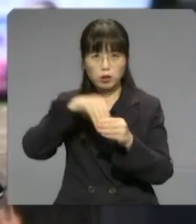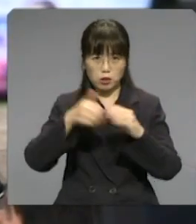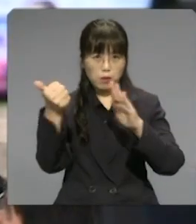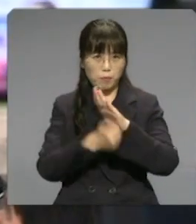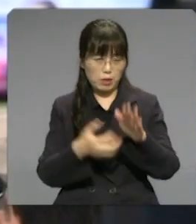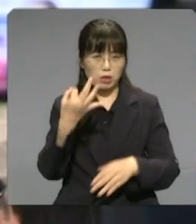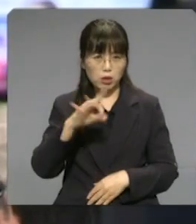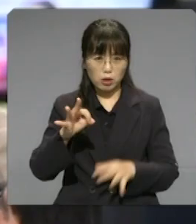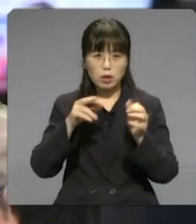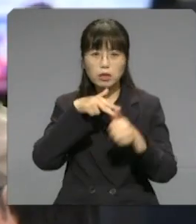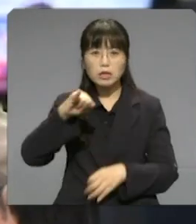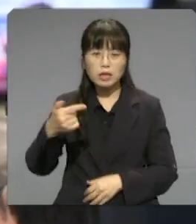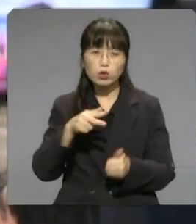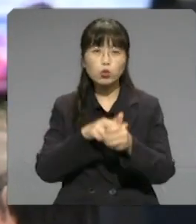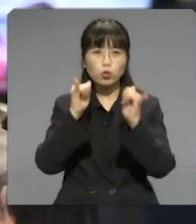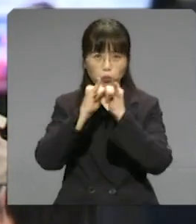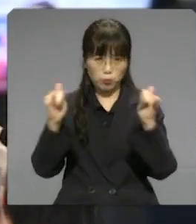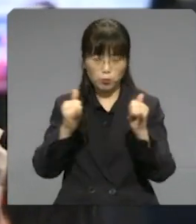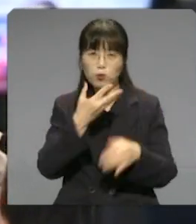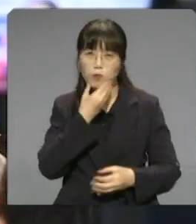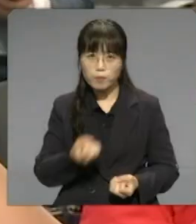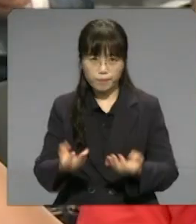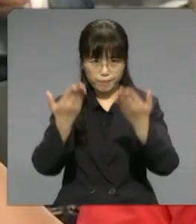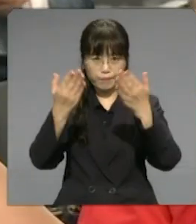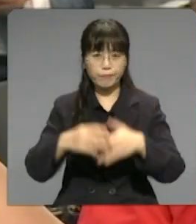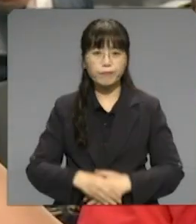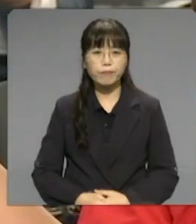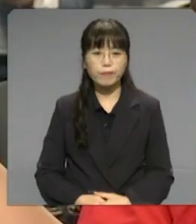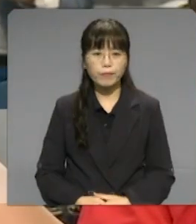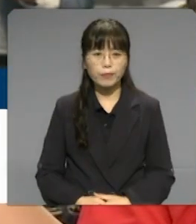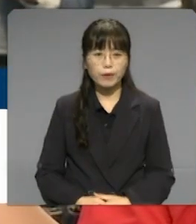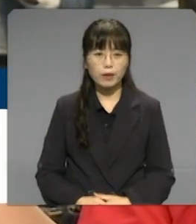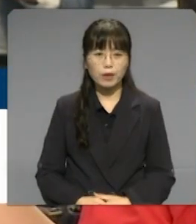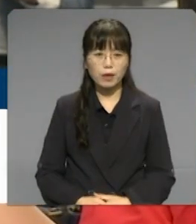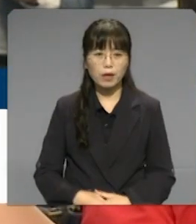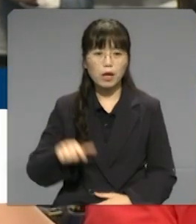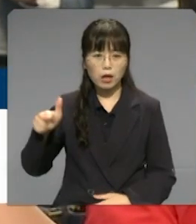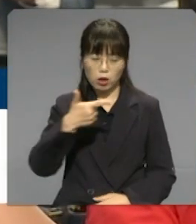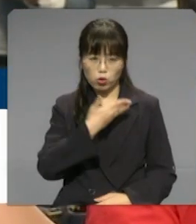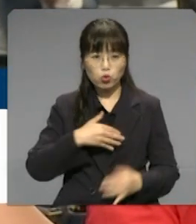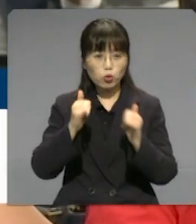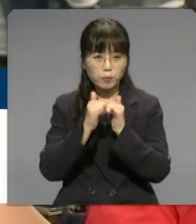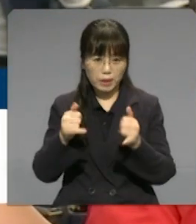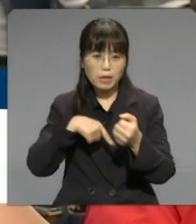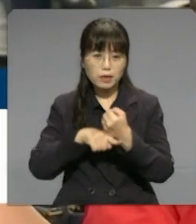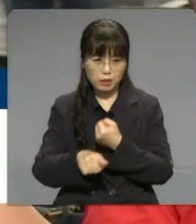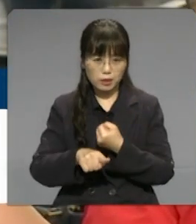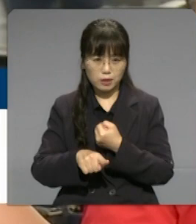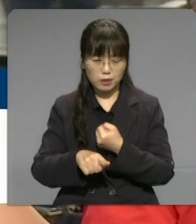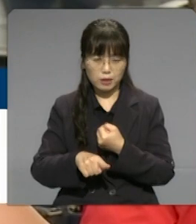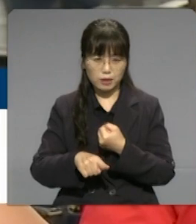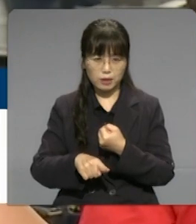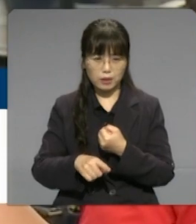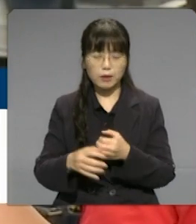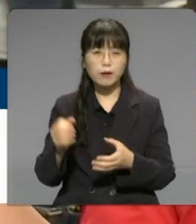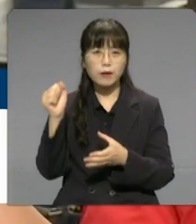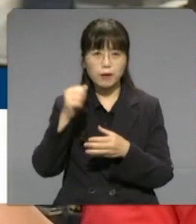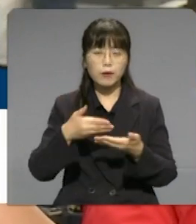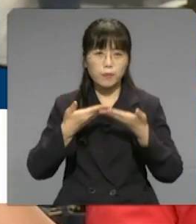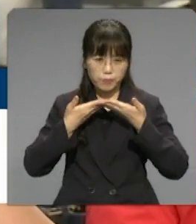인정하고 진교훈 후보에게 축하를 보냈습니다. 강서 국민의 뜻을 겸허히